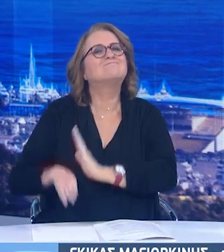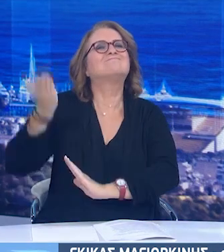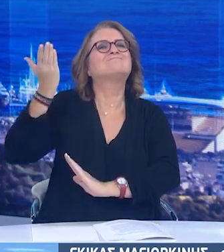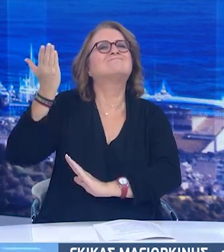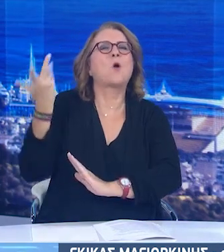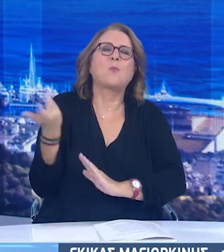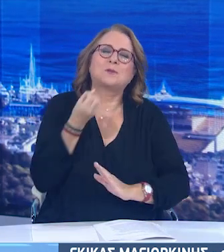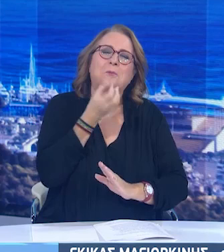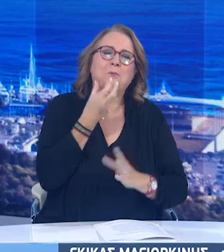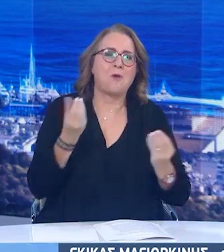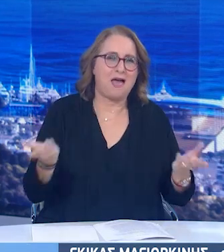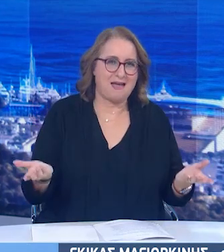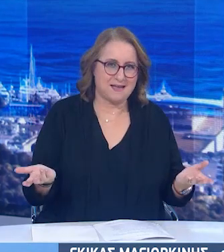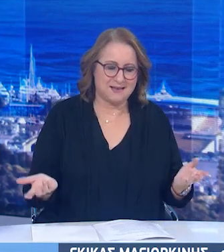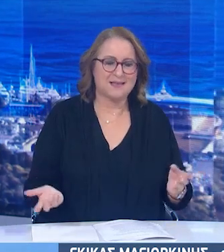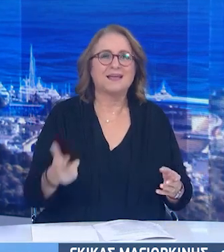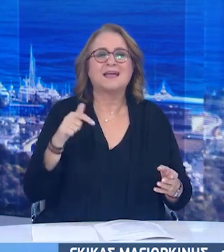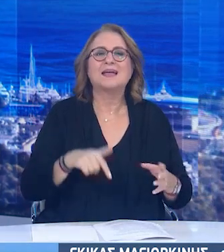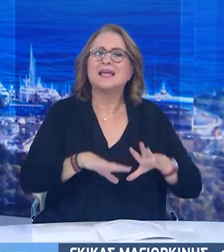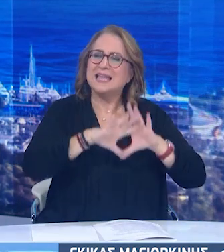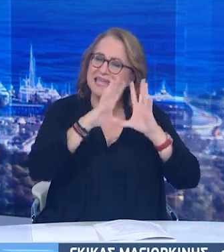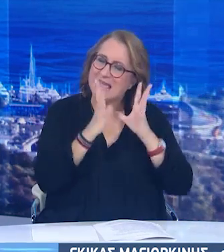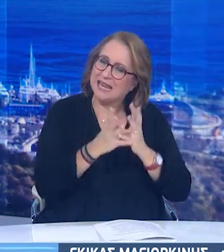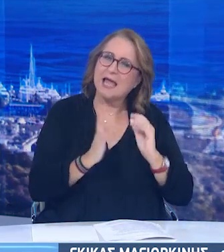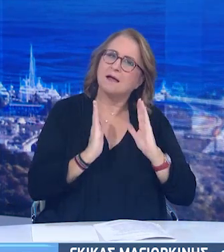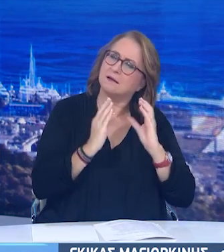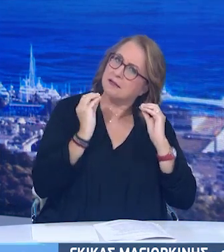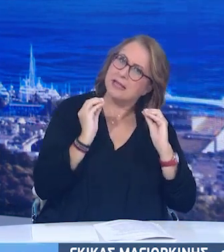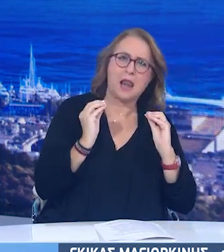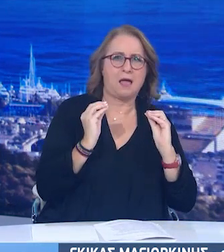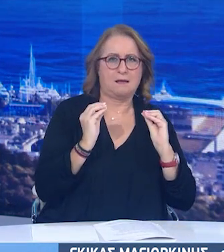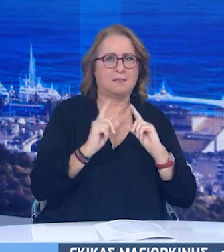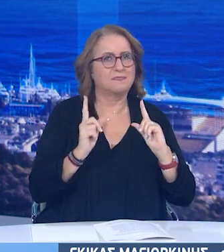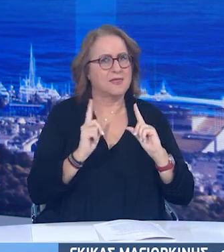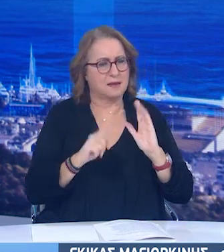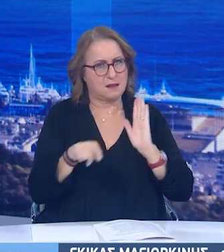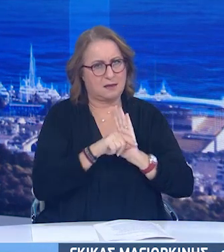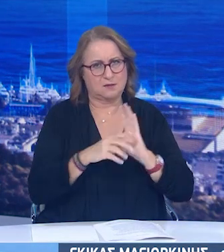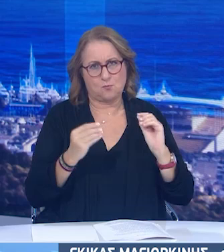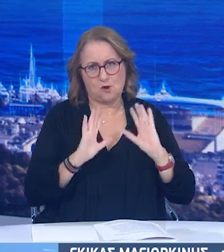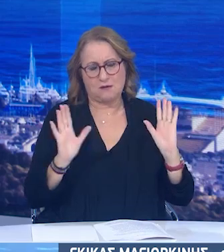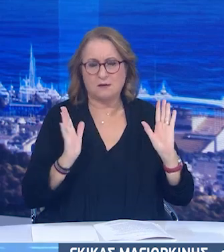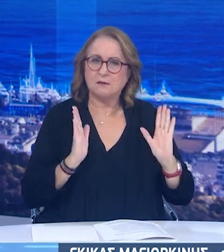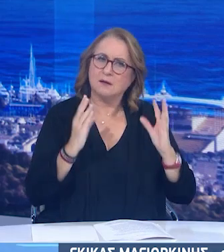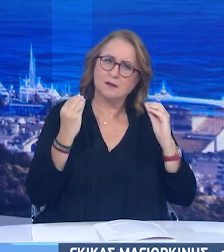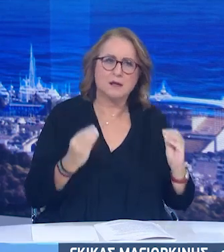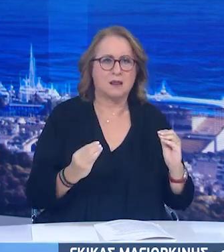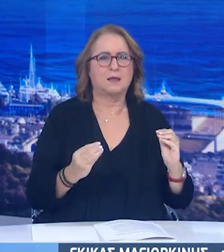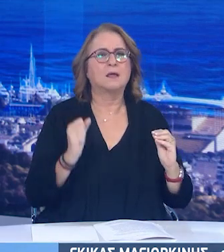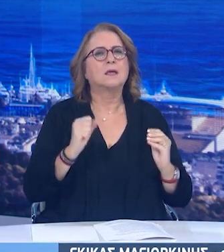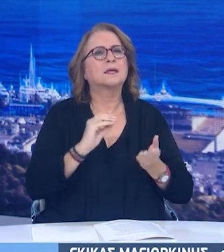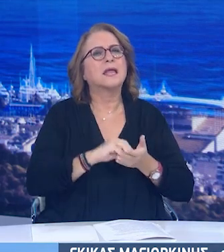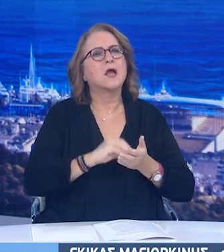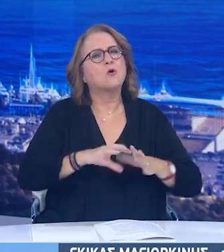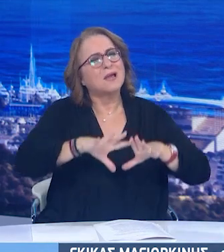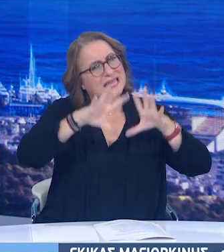γενικά κινούνται σε σχετικά χαμηλά επίπεδα και ενδεικτικό είναι αυτό τουλάχιστον σταθερής επιδημίας